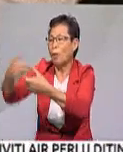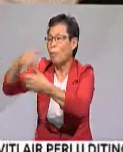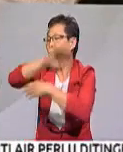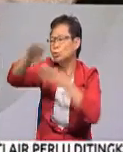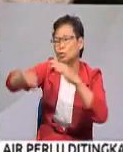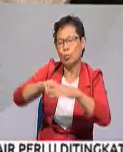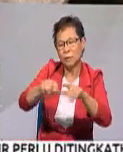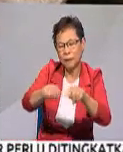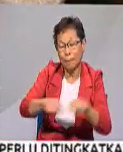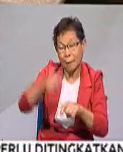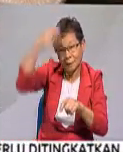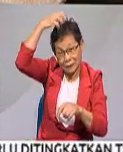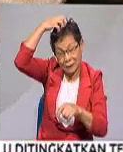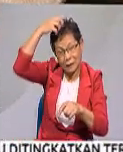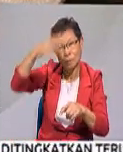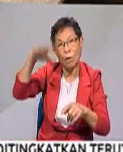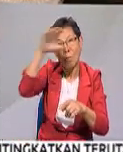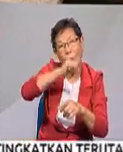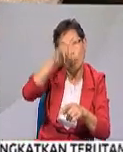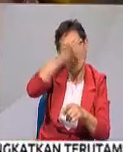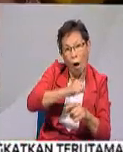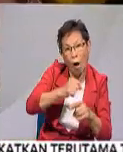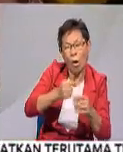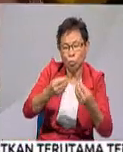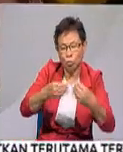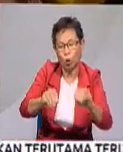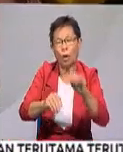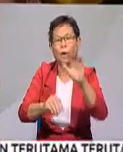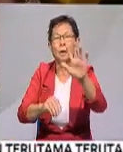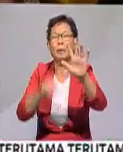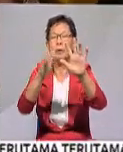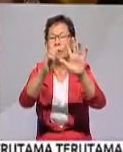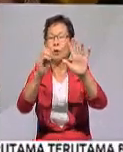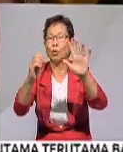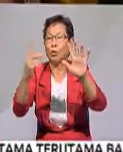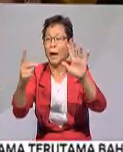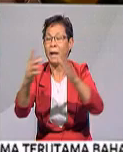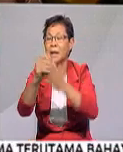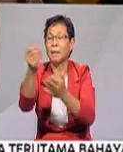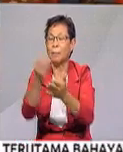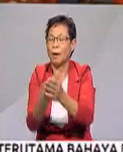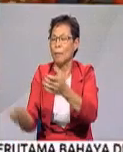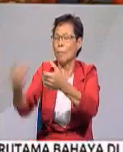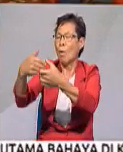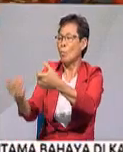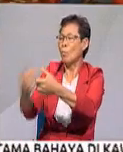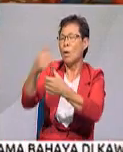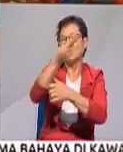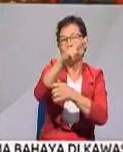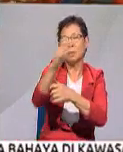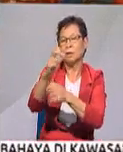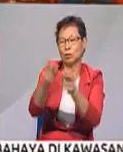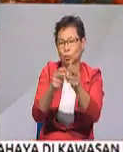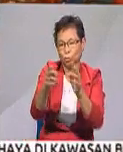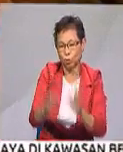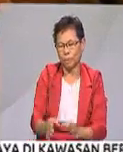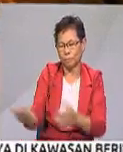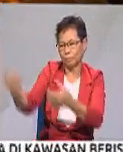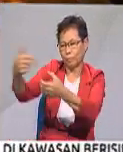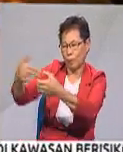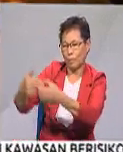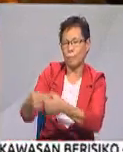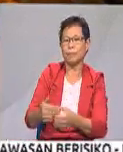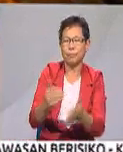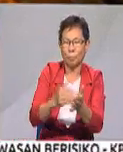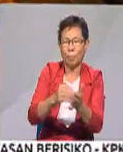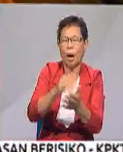di Selangor itu dijangka mencatat nilai jualan RM500,000 dengan pelibatan 300 usahawan. Kegerapan waktu